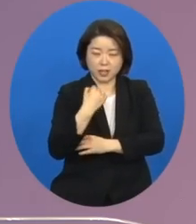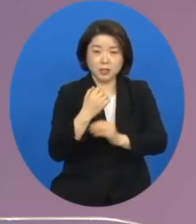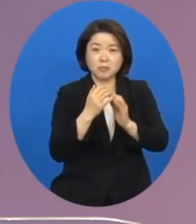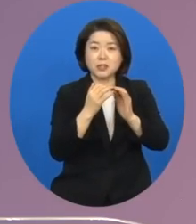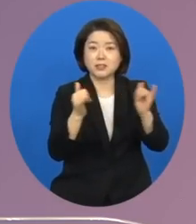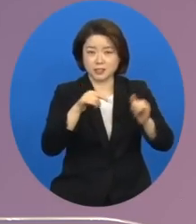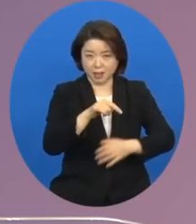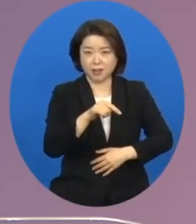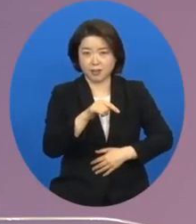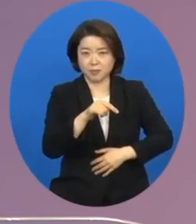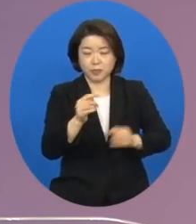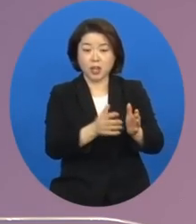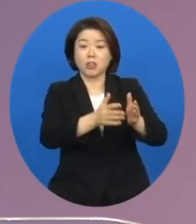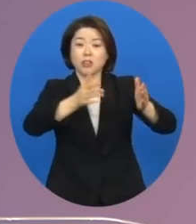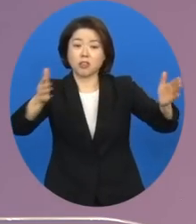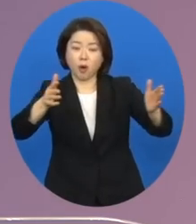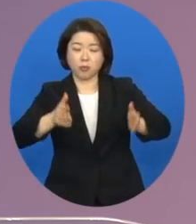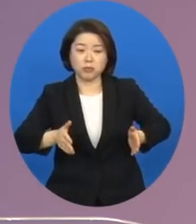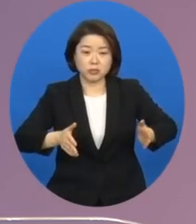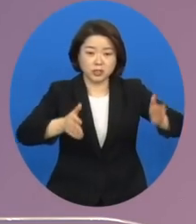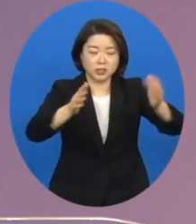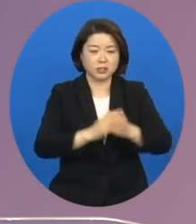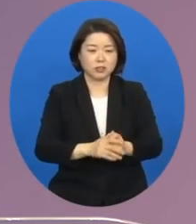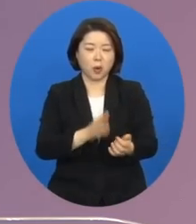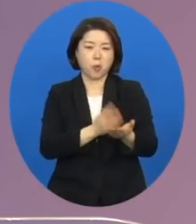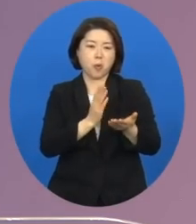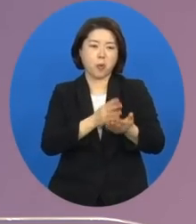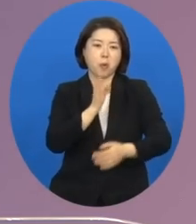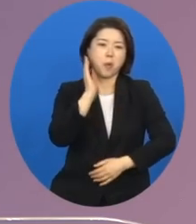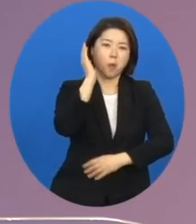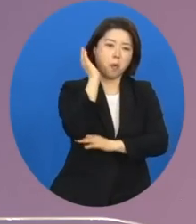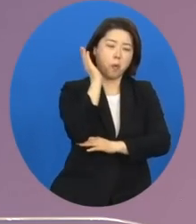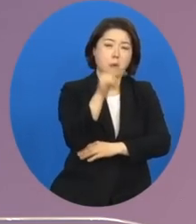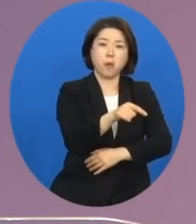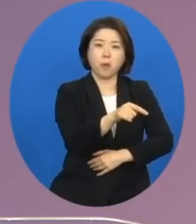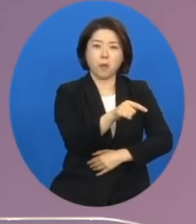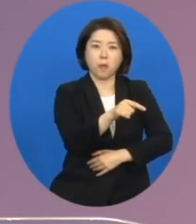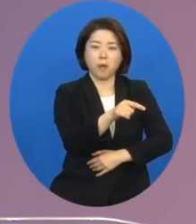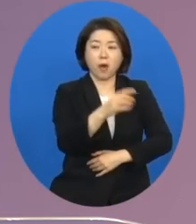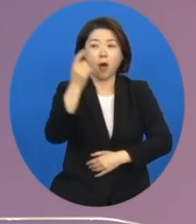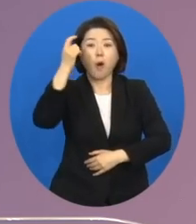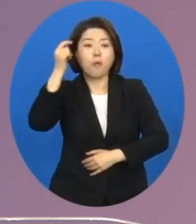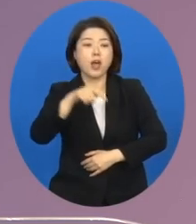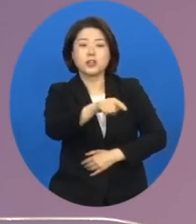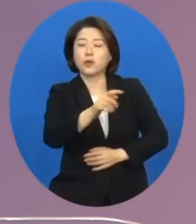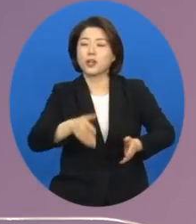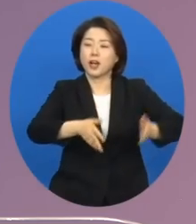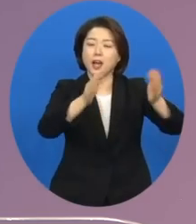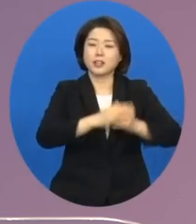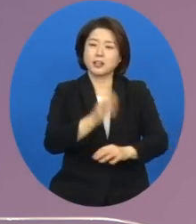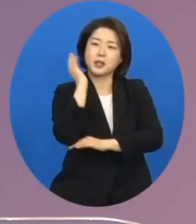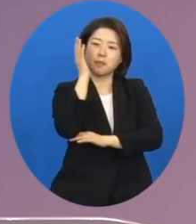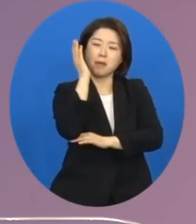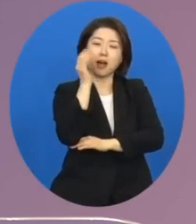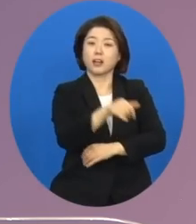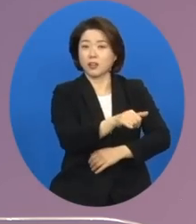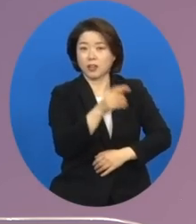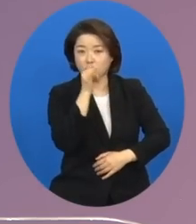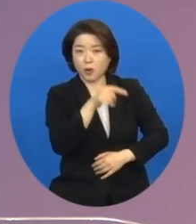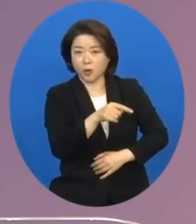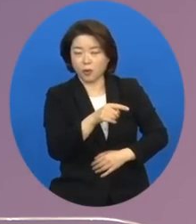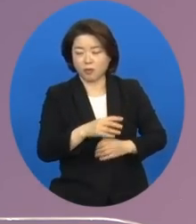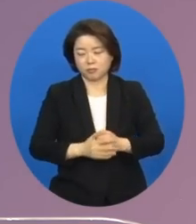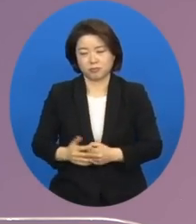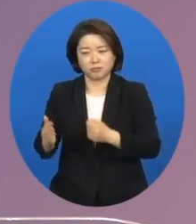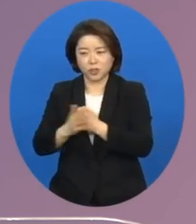사람들이 넓은 길을 변호한다는 겁니다 넓은 길 왜 가야 하는지를 막 설명한다는 거예요